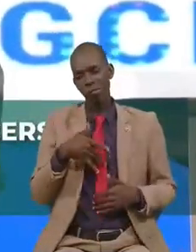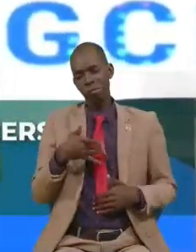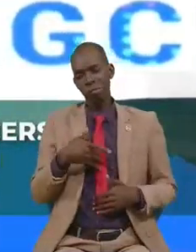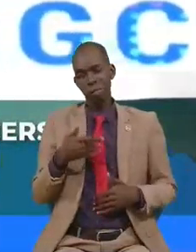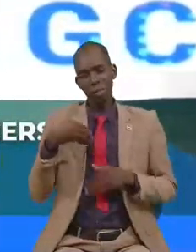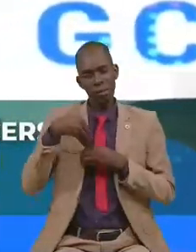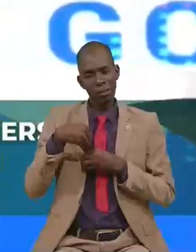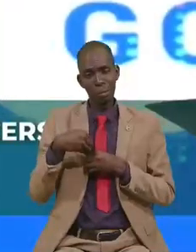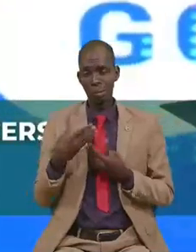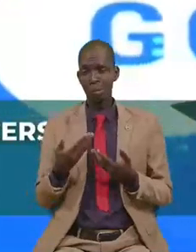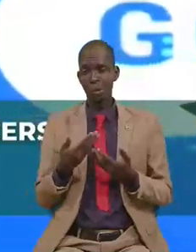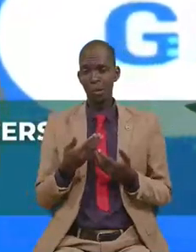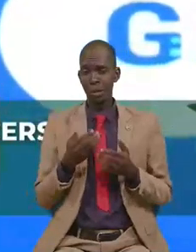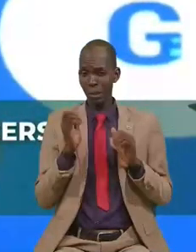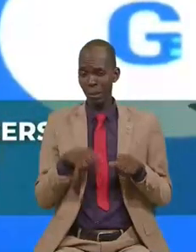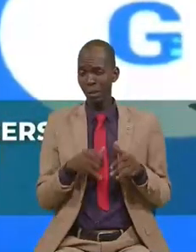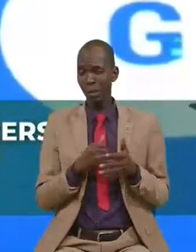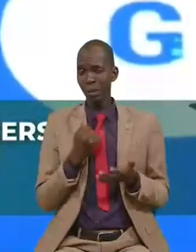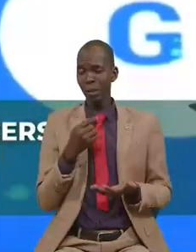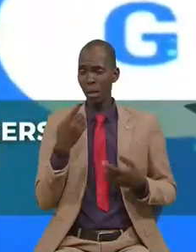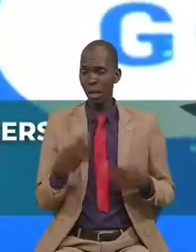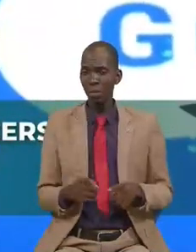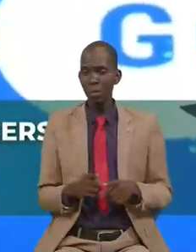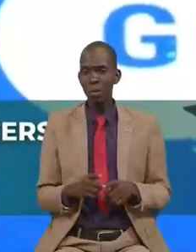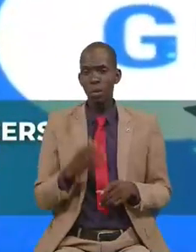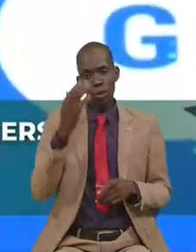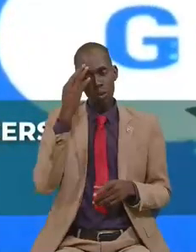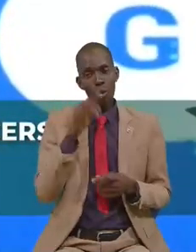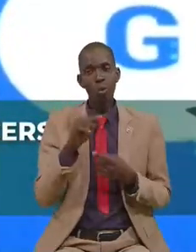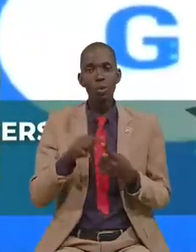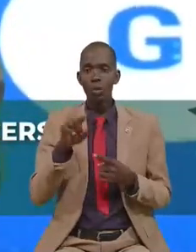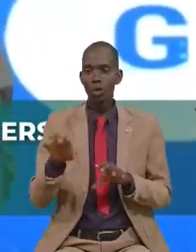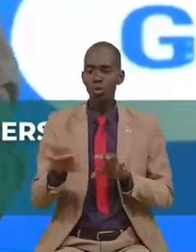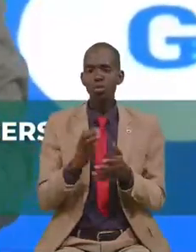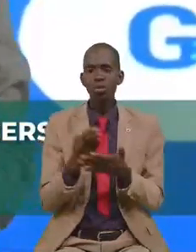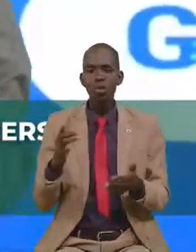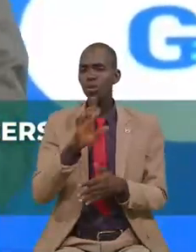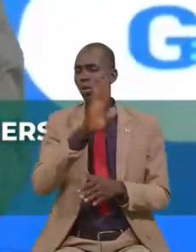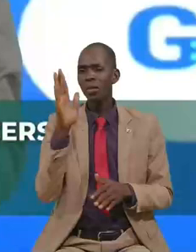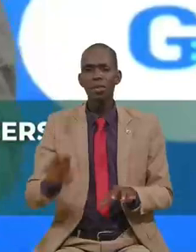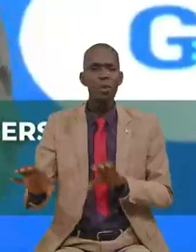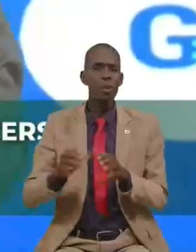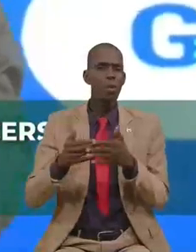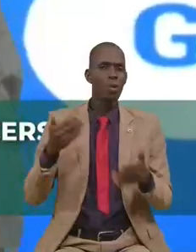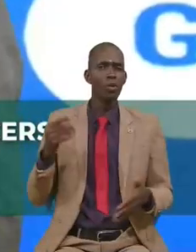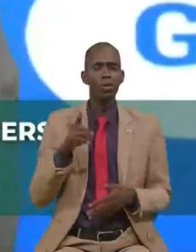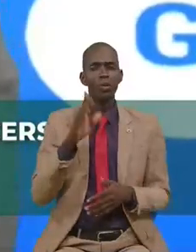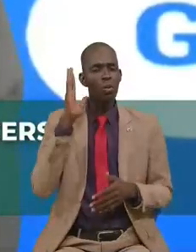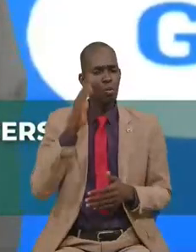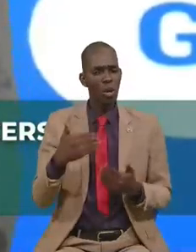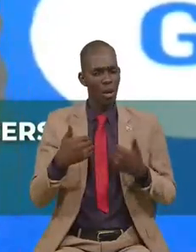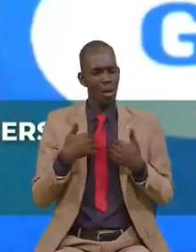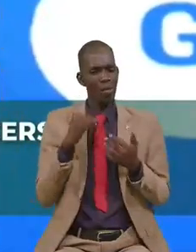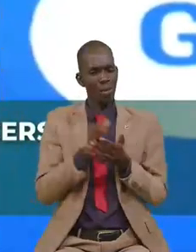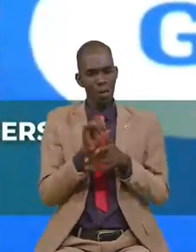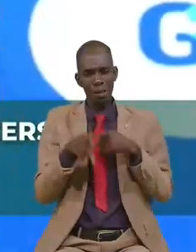Même quand quelque chose te dit, est-ce que ça peut arriver? Quand tu fais quelque chose que tu n'as jamais fait avant, tu vas avoir ce type de